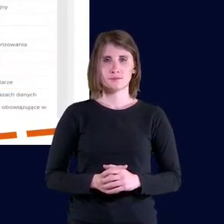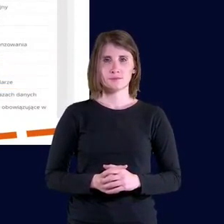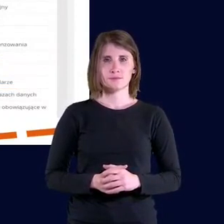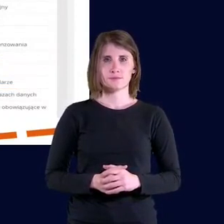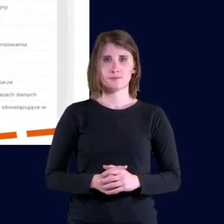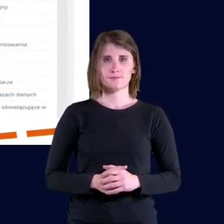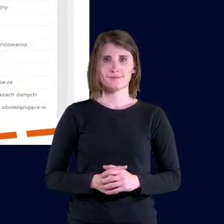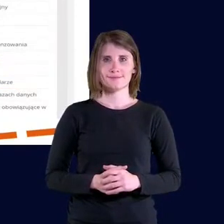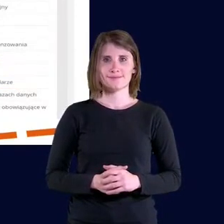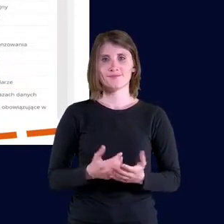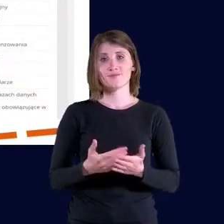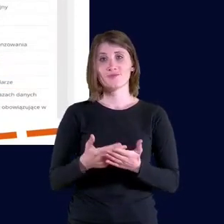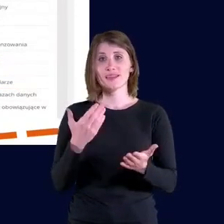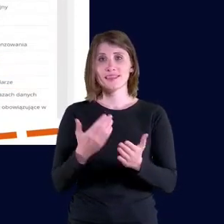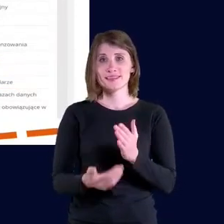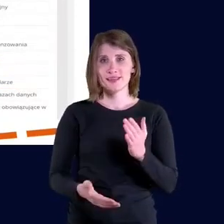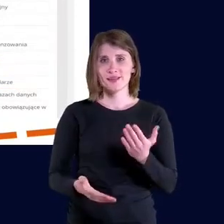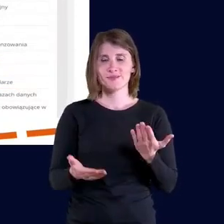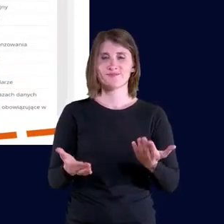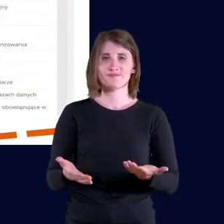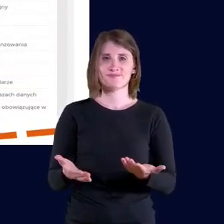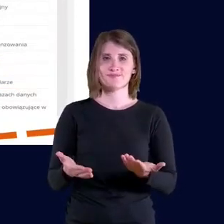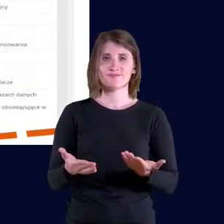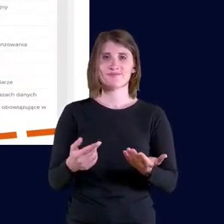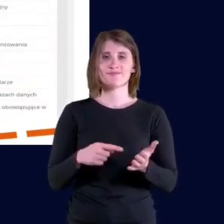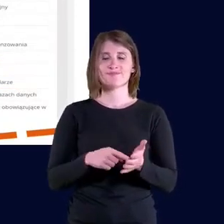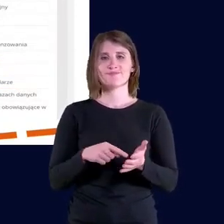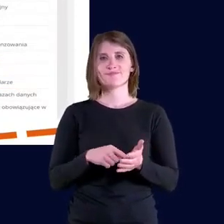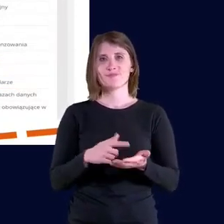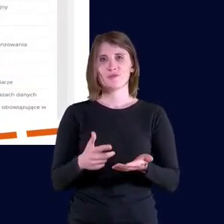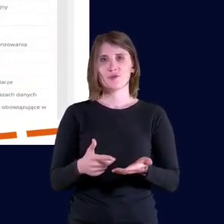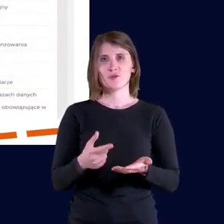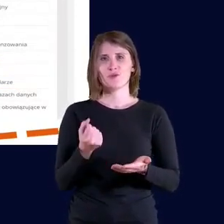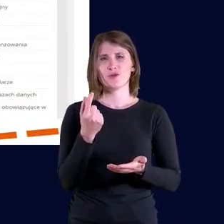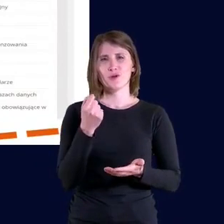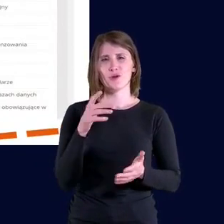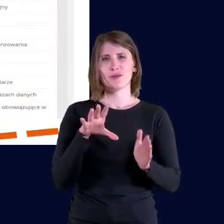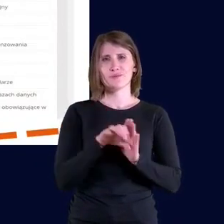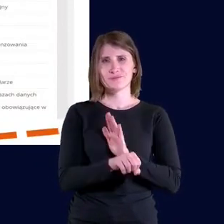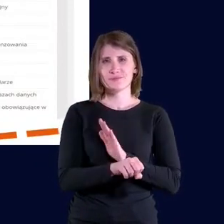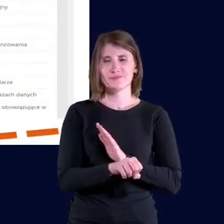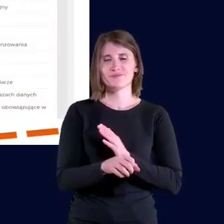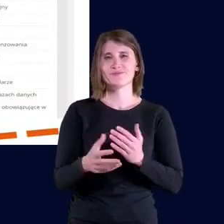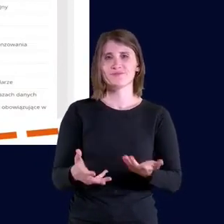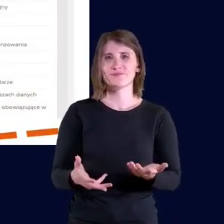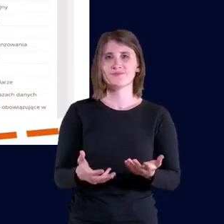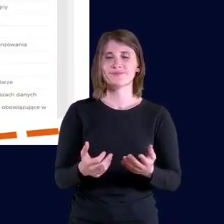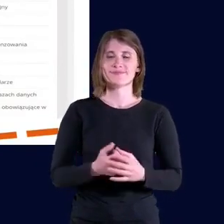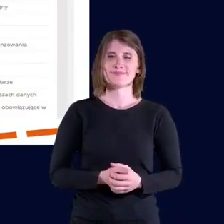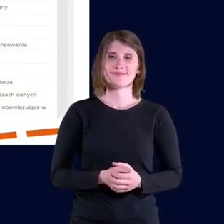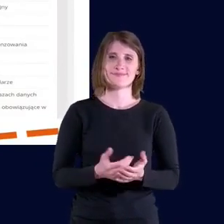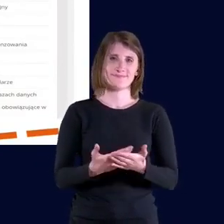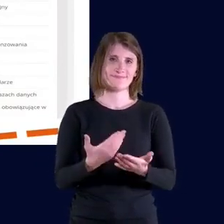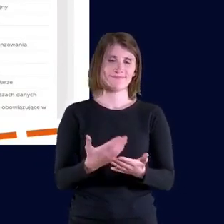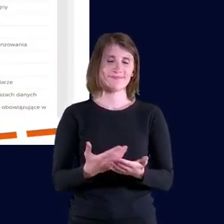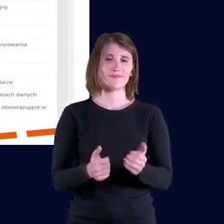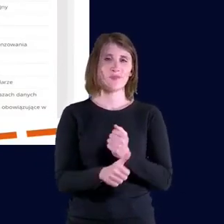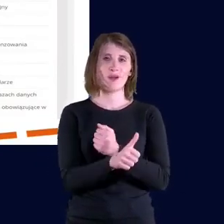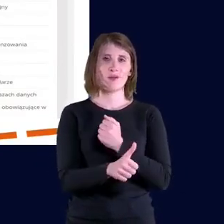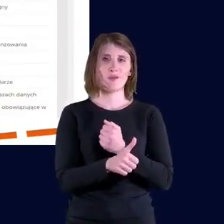No i niestety tutaj nam się trochę zepsuło z powodu tego